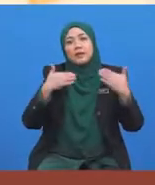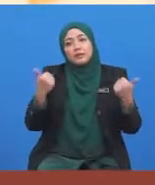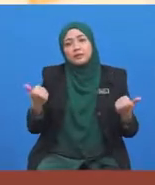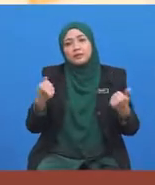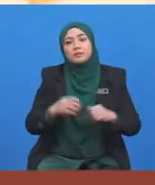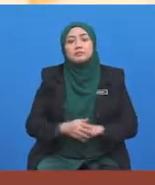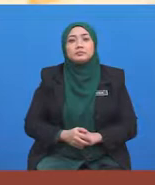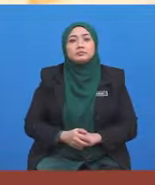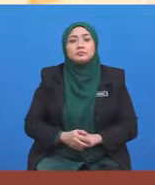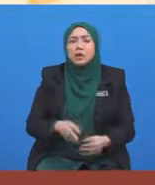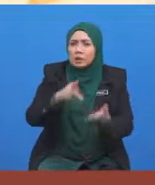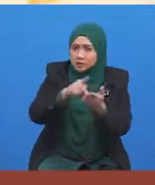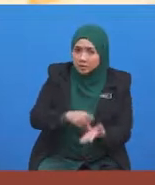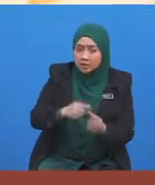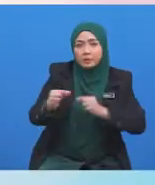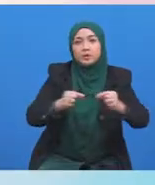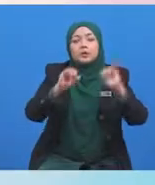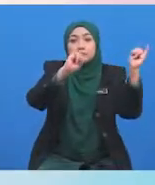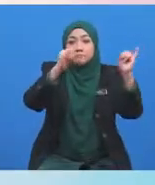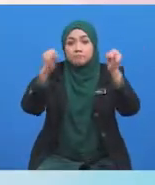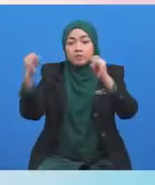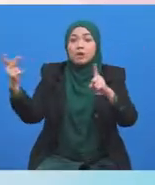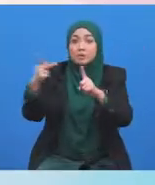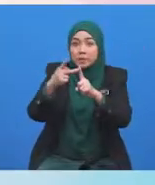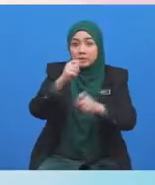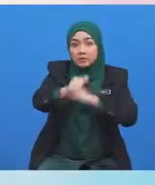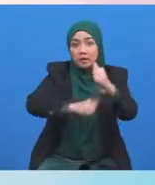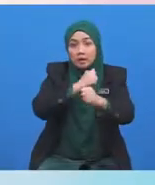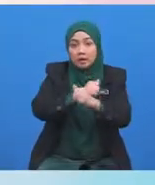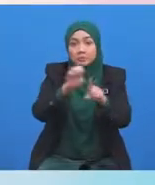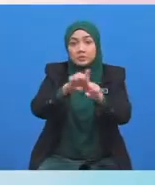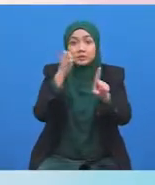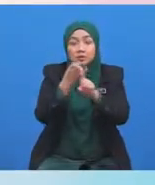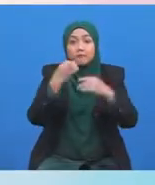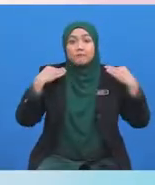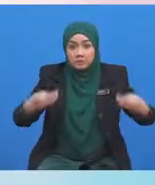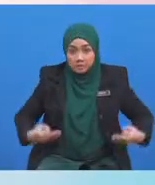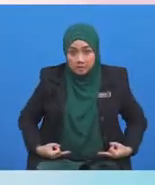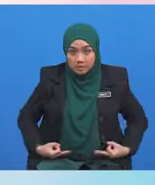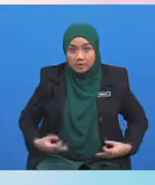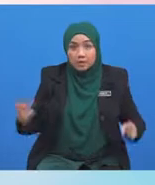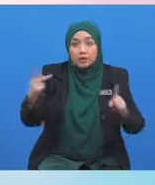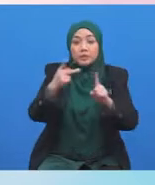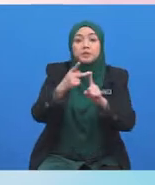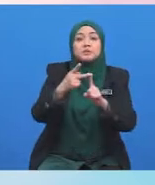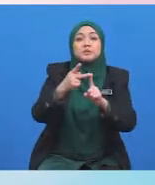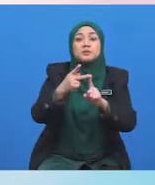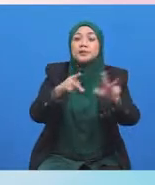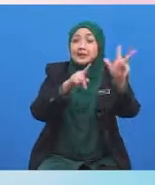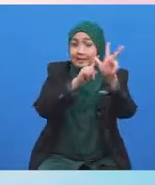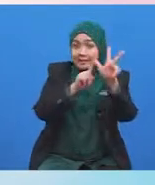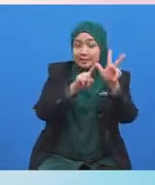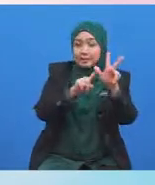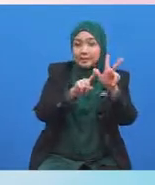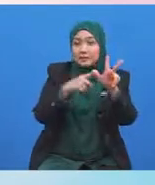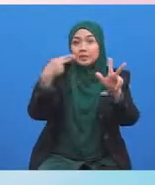bahawa kesan pergerakan jisim terhadap alam sekitar fizikal ialah terhadap sistem hidrosfera